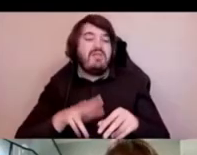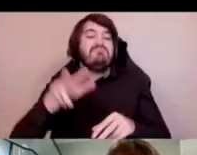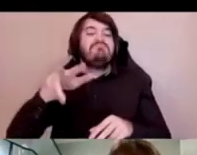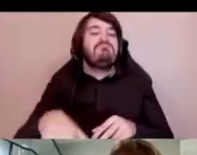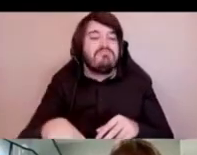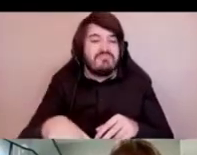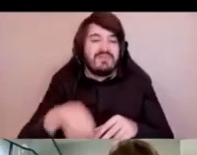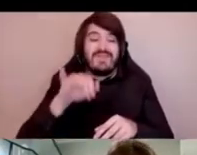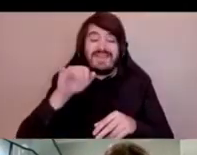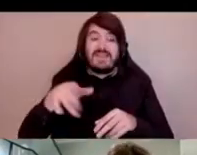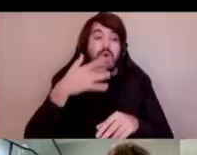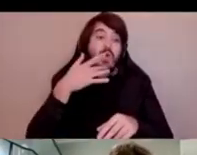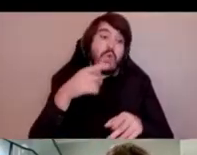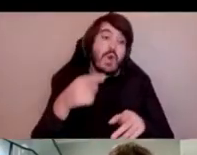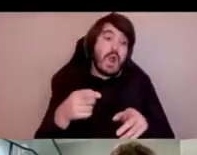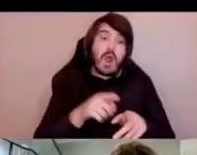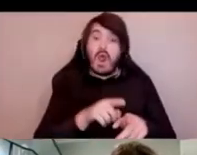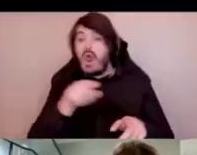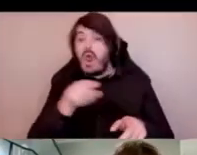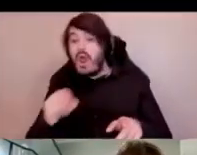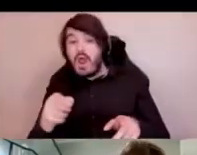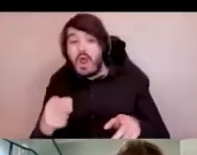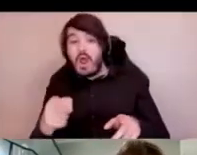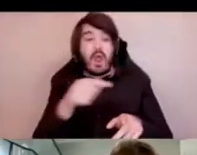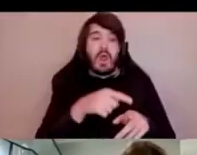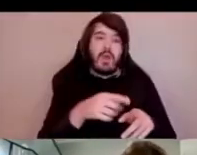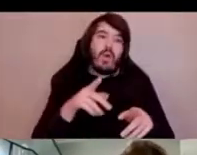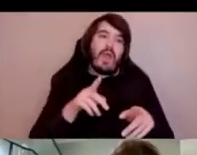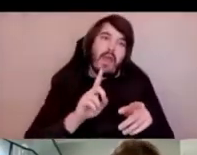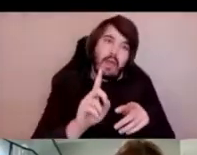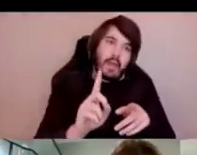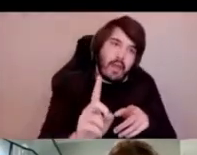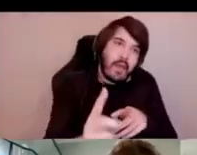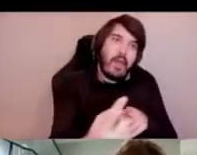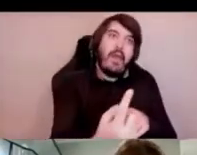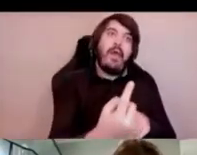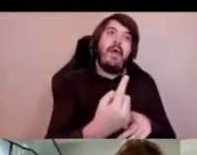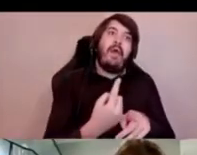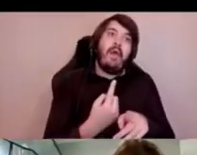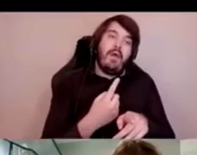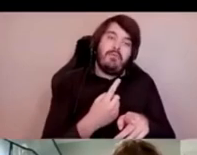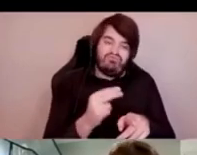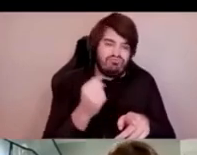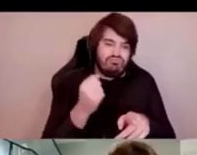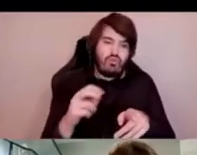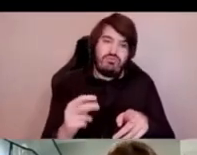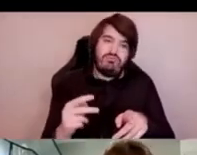Alors, si tu veux te rendre d'une rangée à l'autre, tu n'es pas obligé de faire tout le petit tour.